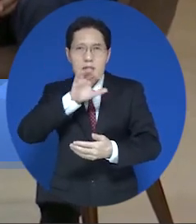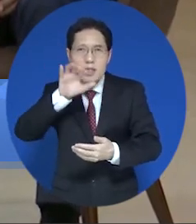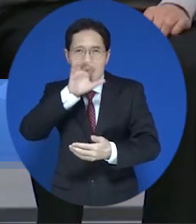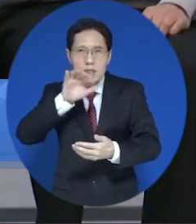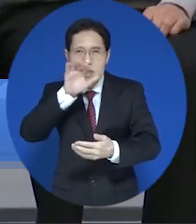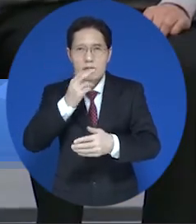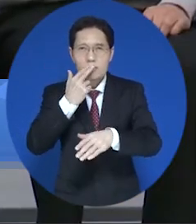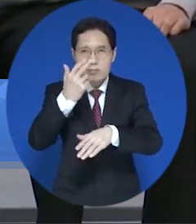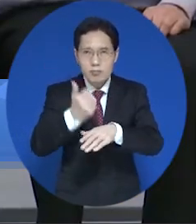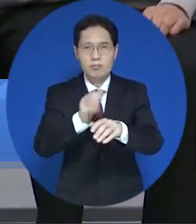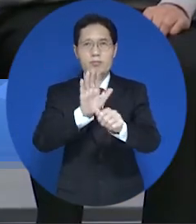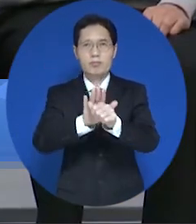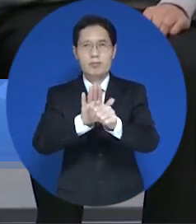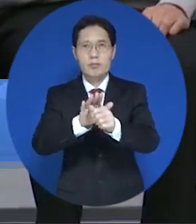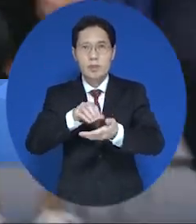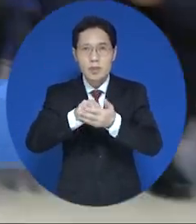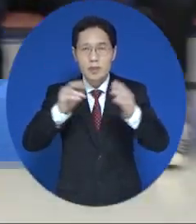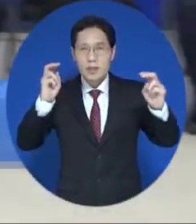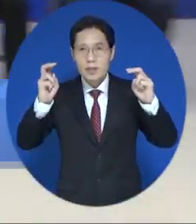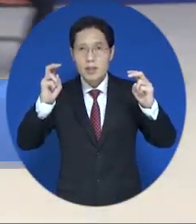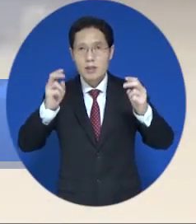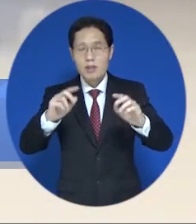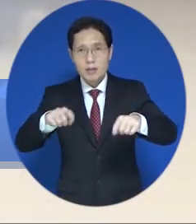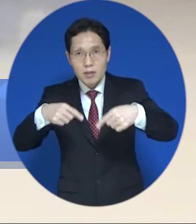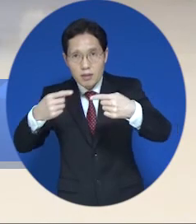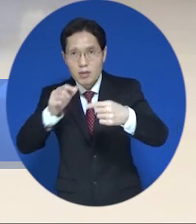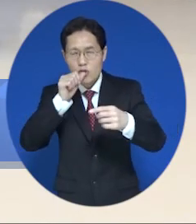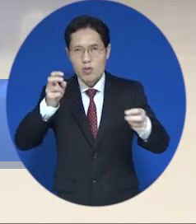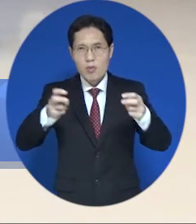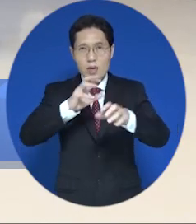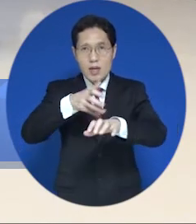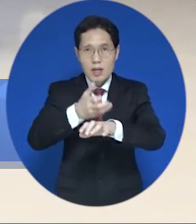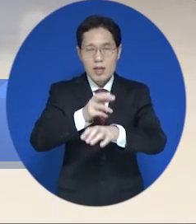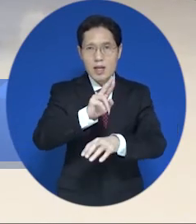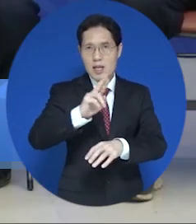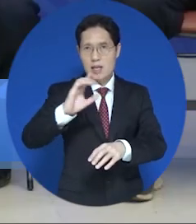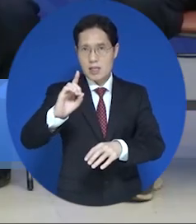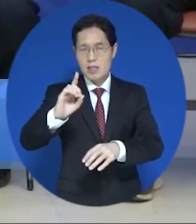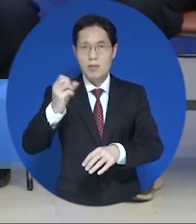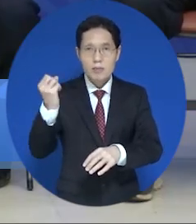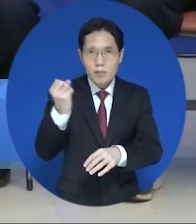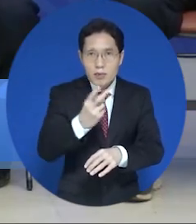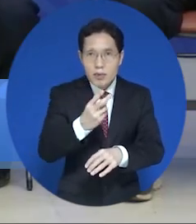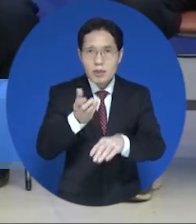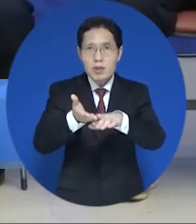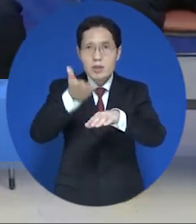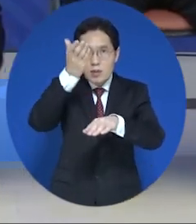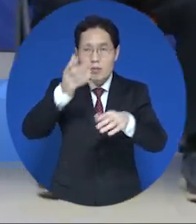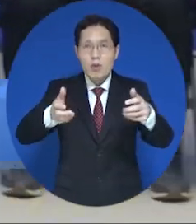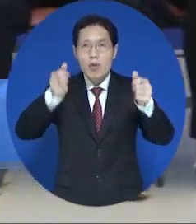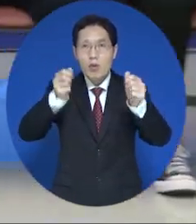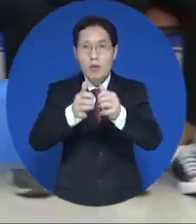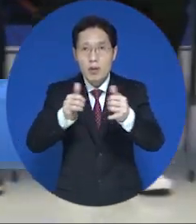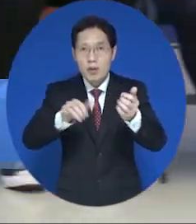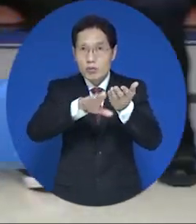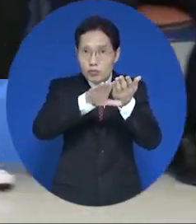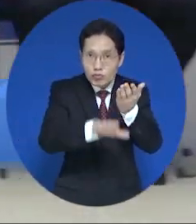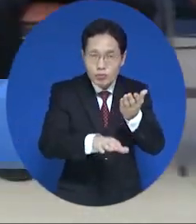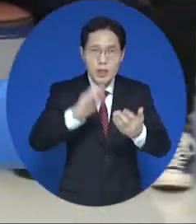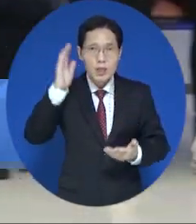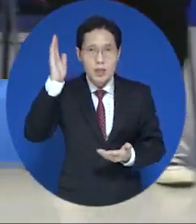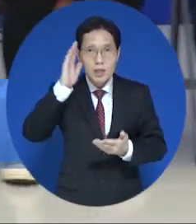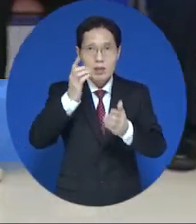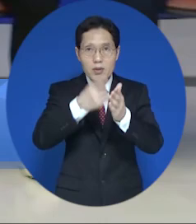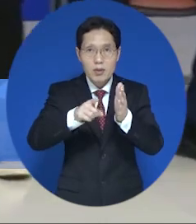있습니다. 이와 함께 참여기업 취업을 통한 로봇 혁신 R&D 수행과 선배 수료생들이 후배 교육생들을